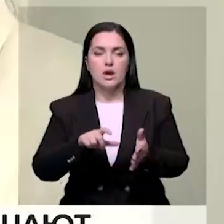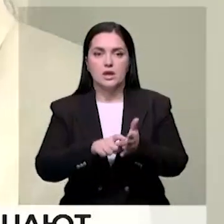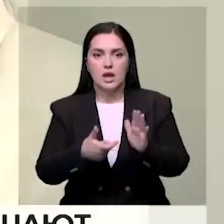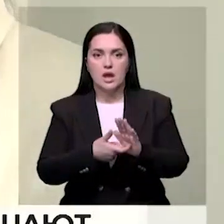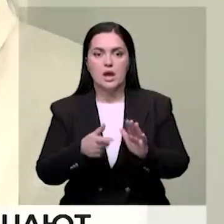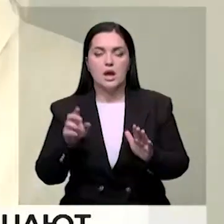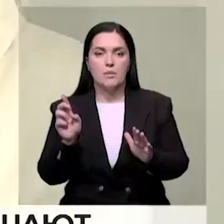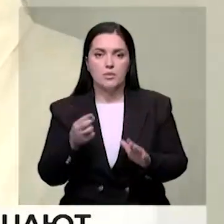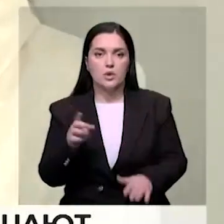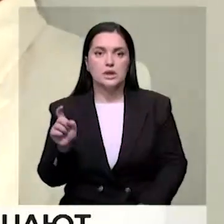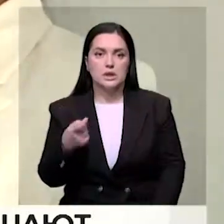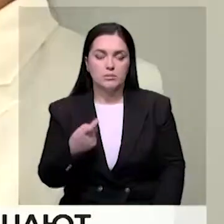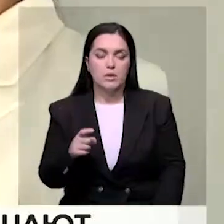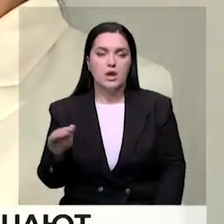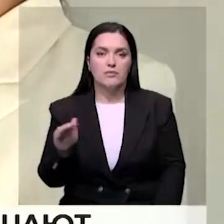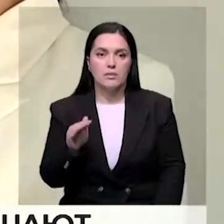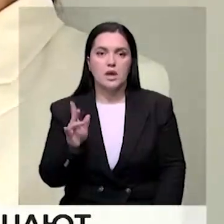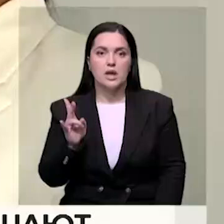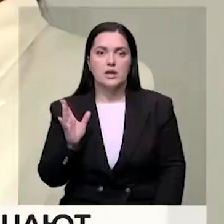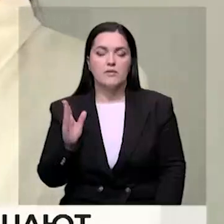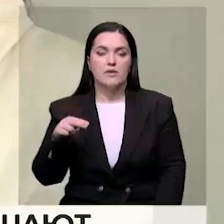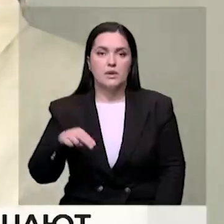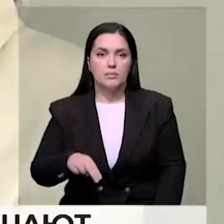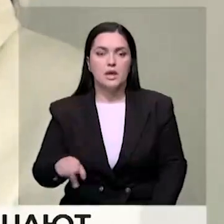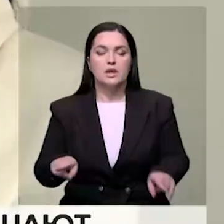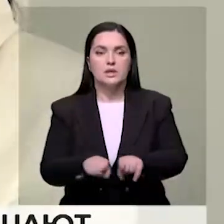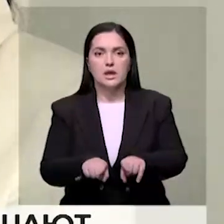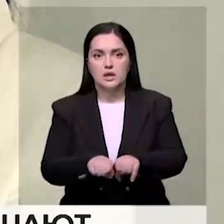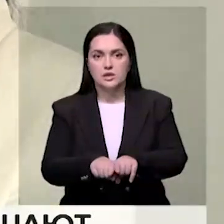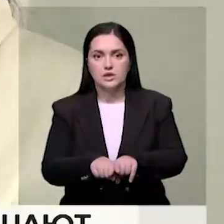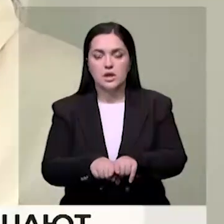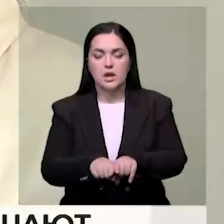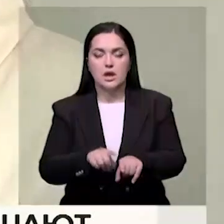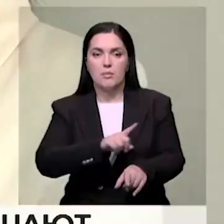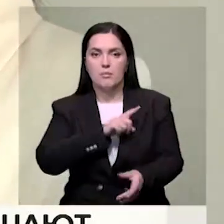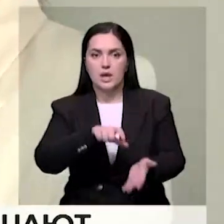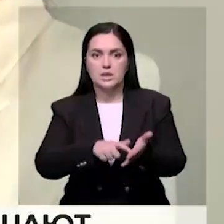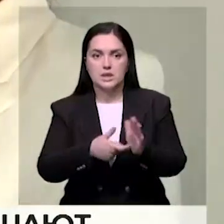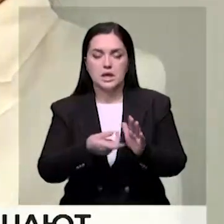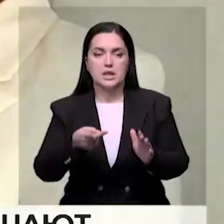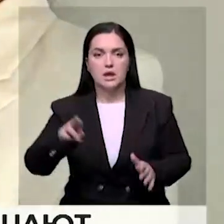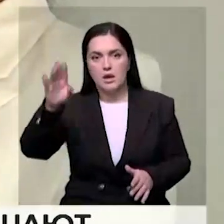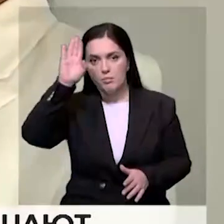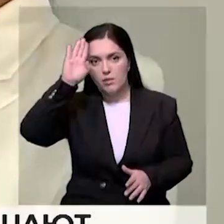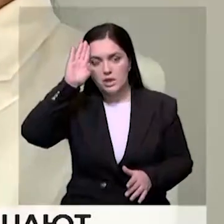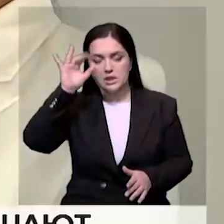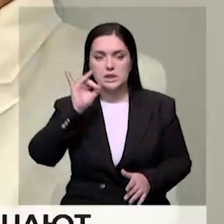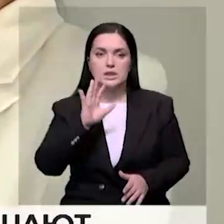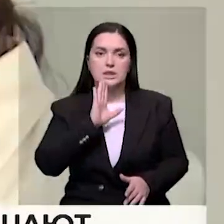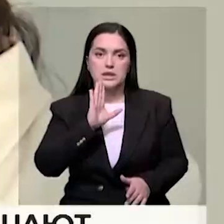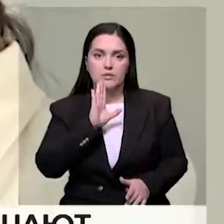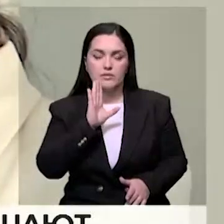кабинеты биологии, химии, физики, НВП, также мастерская для мальчиков и